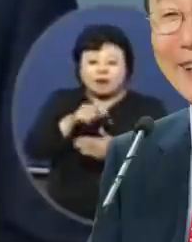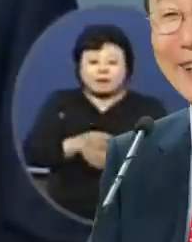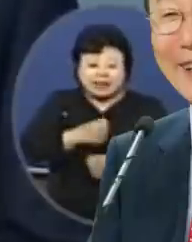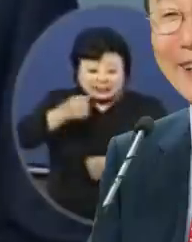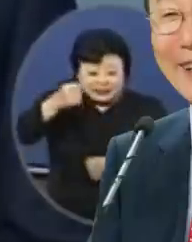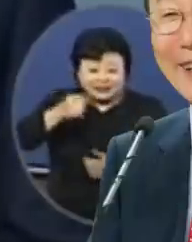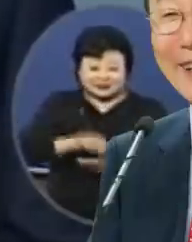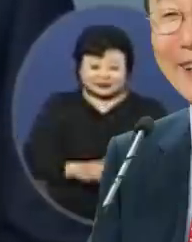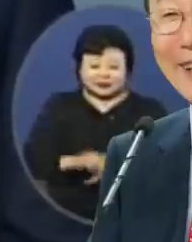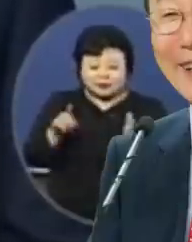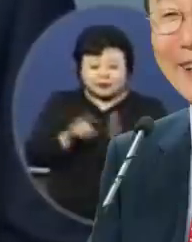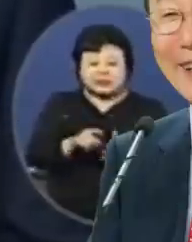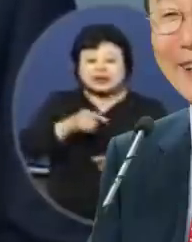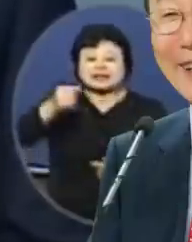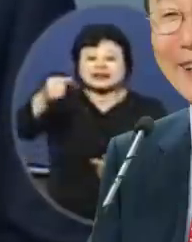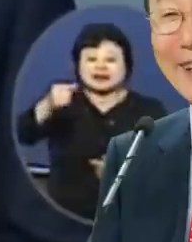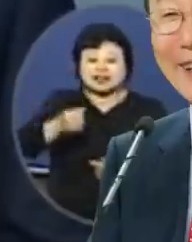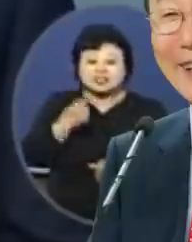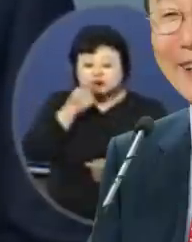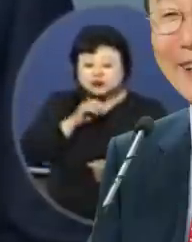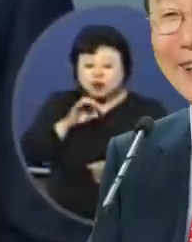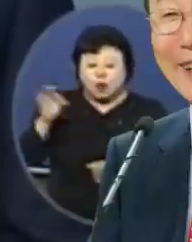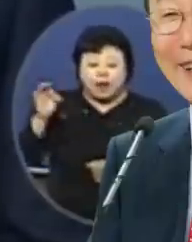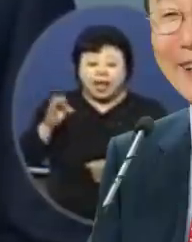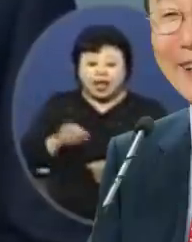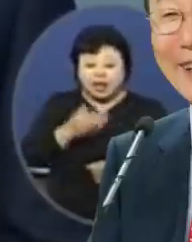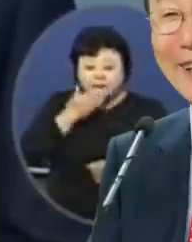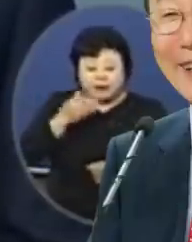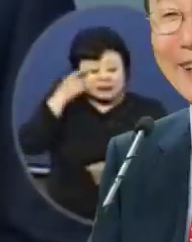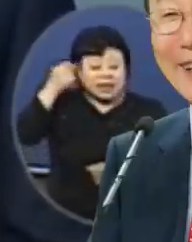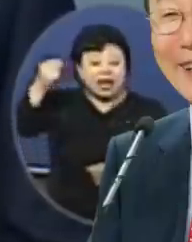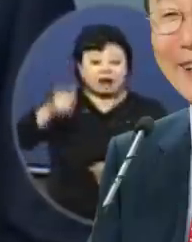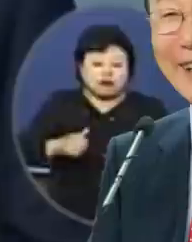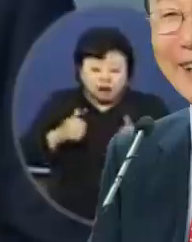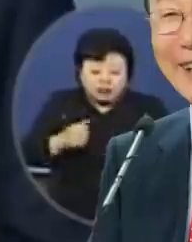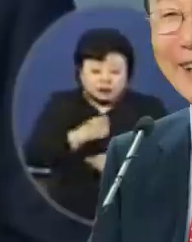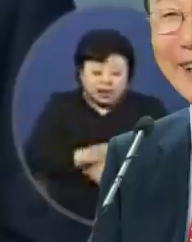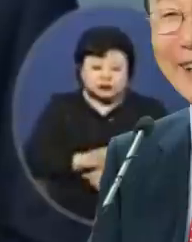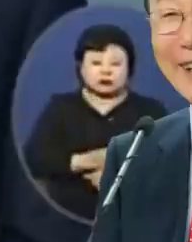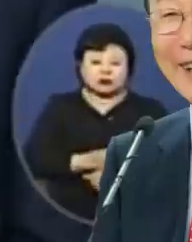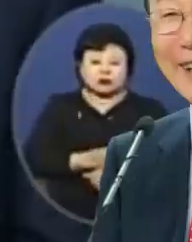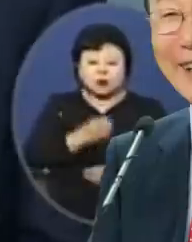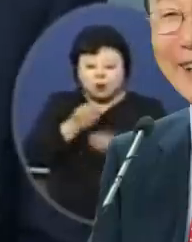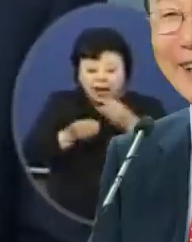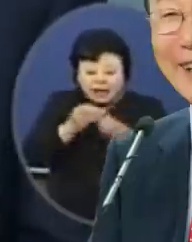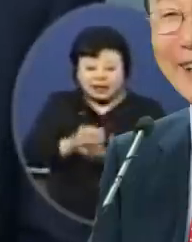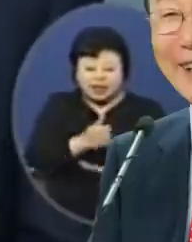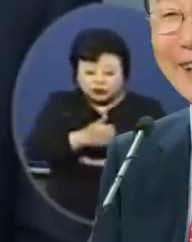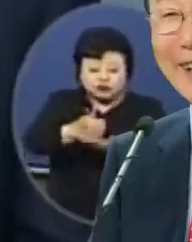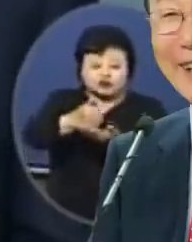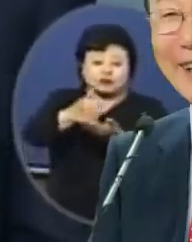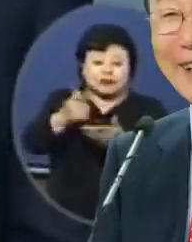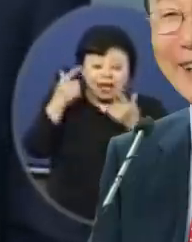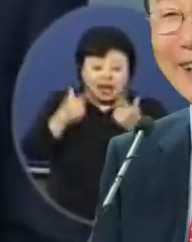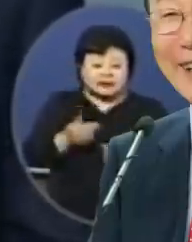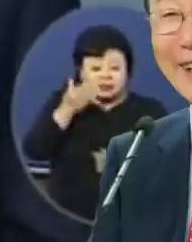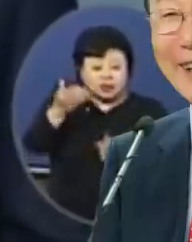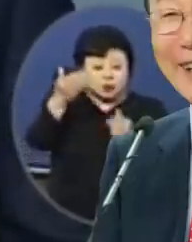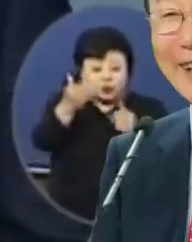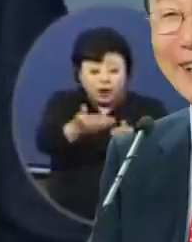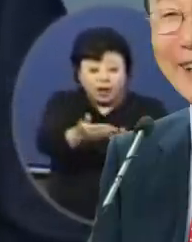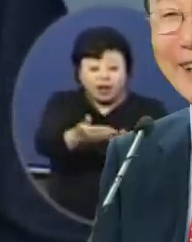가져라, 믿음을 가져라, 그리고 입술의 고백을 긍정적과 적극적으로 입술을 고백하라. 주님이 항상